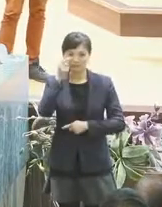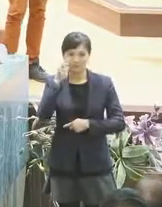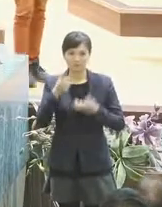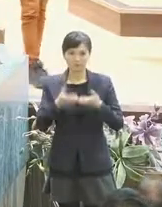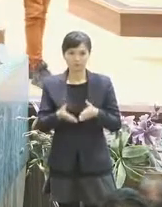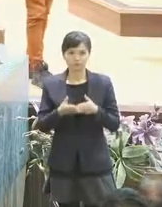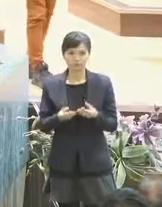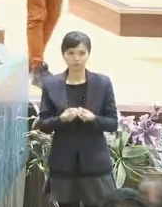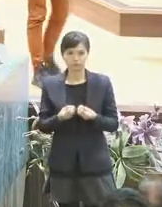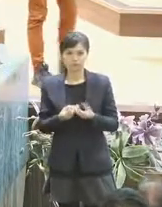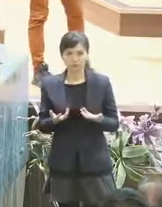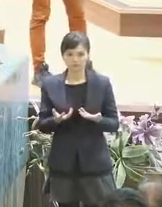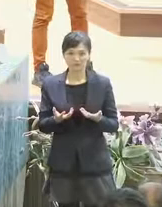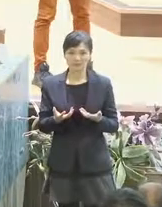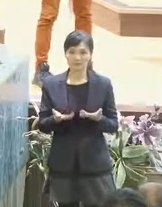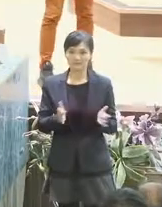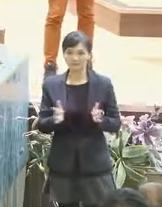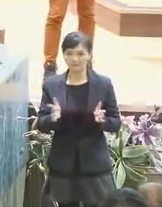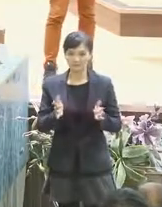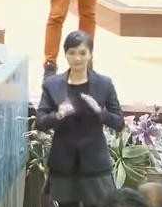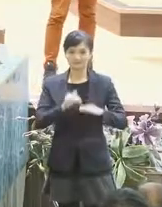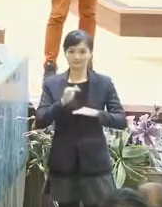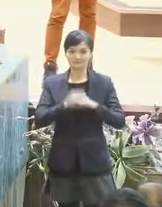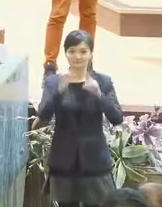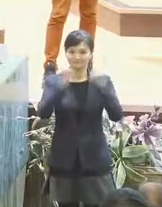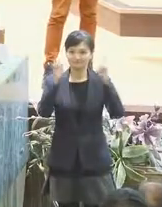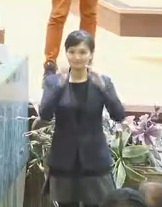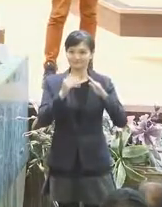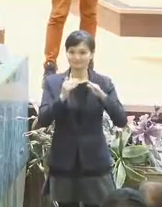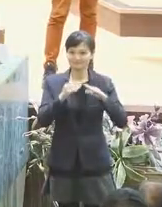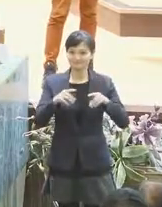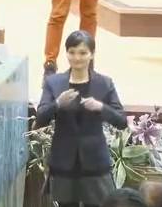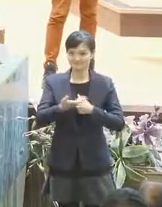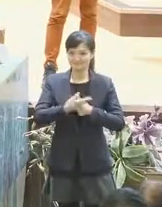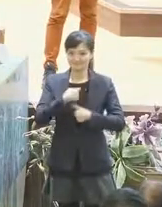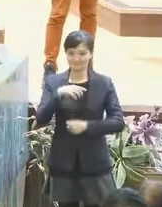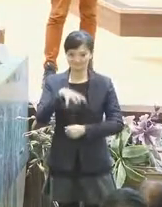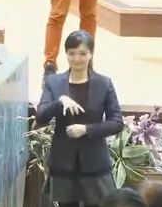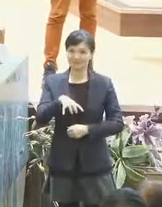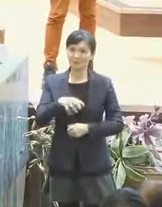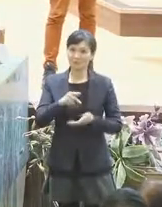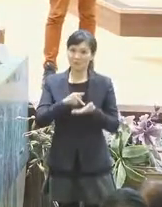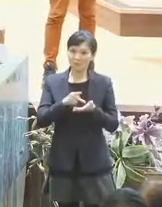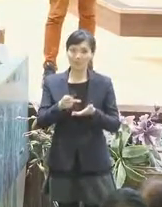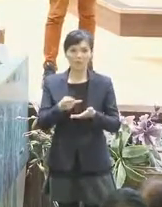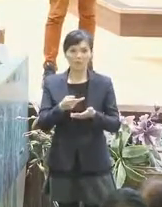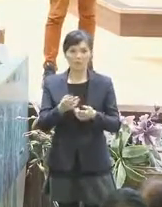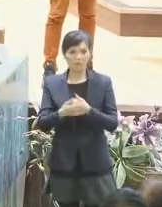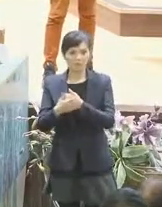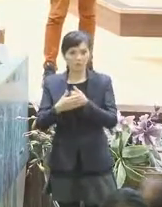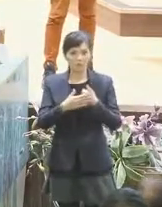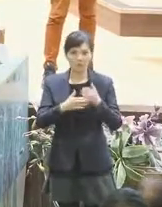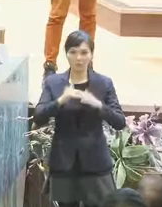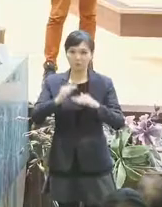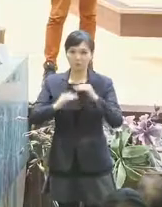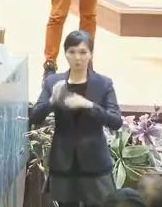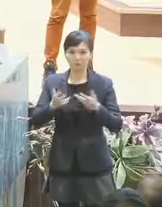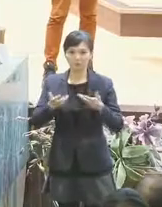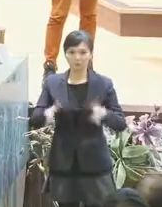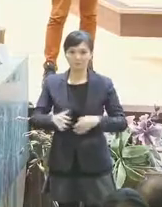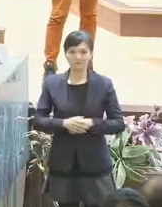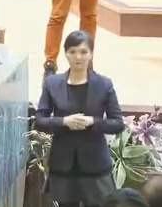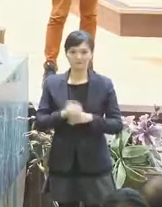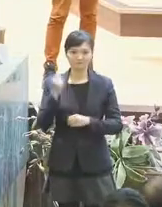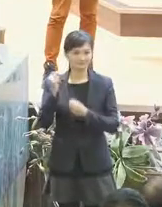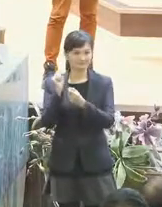我们到底要搬在哪里。所以成大校方从一开始提供这个场地给我们的协助就非常多，到一直后来筹办的这几天